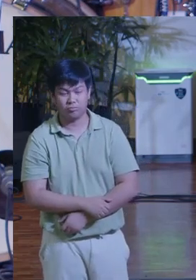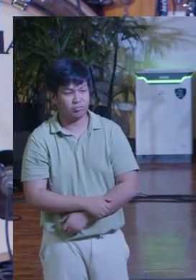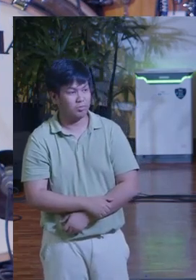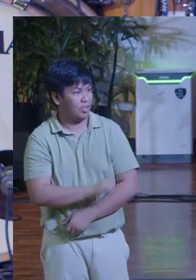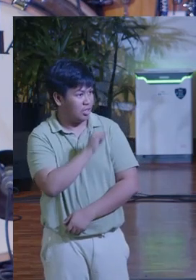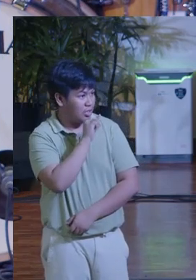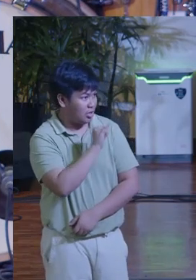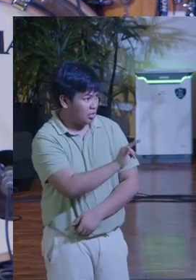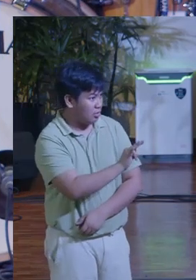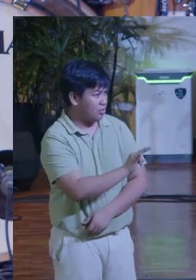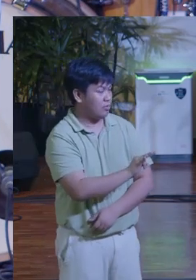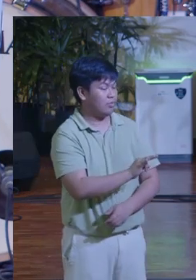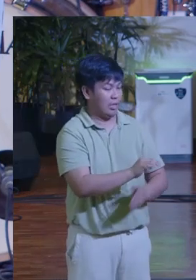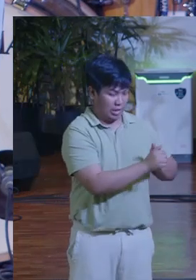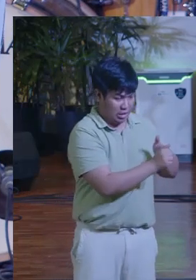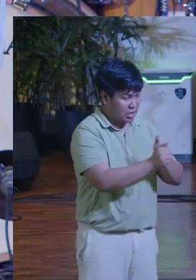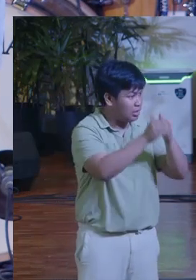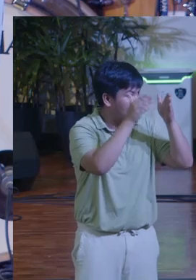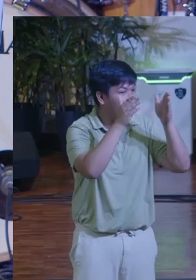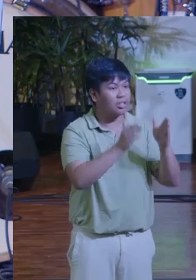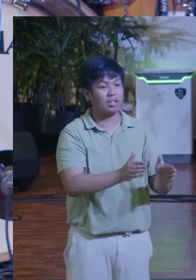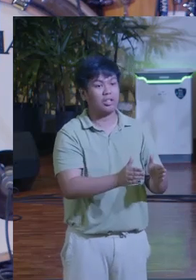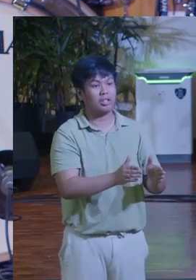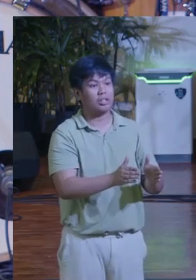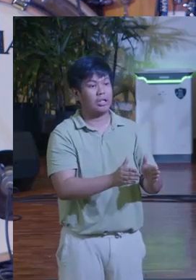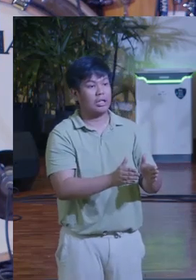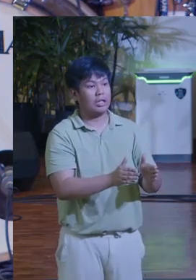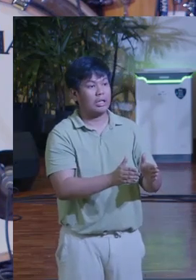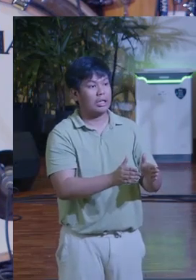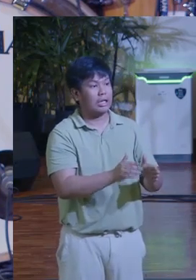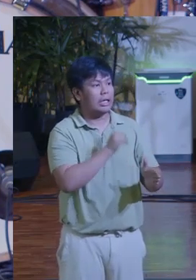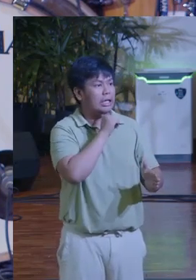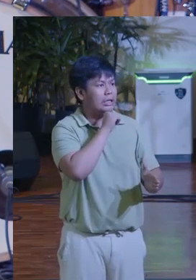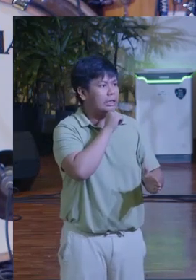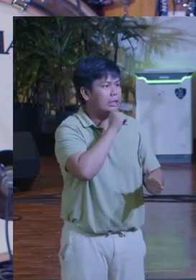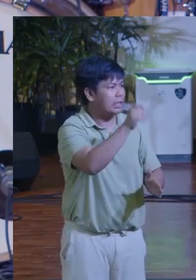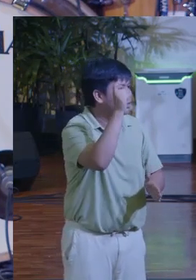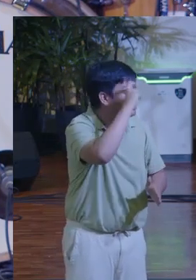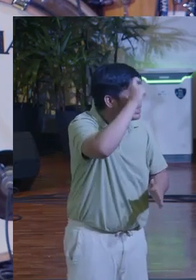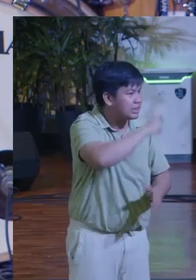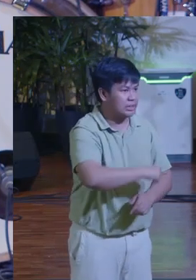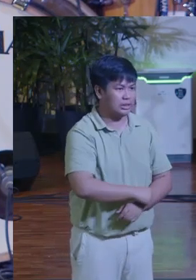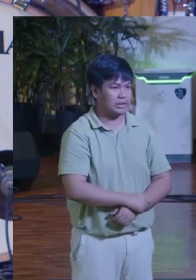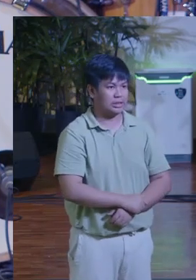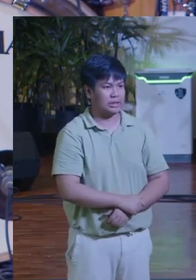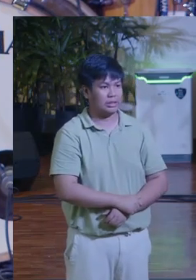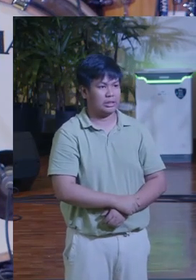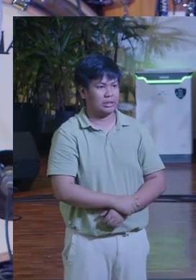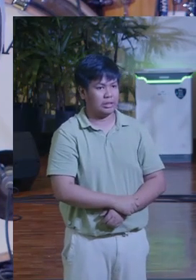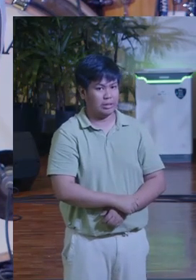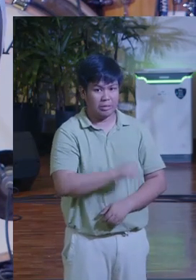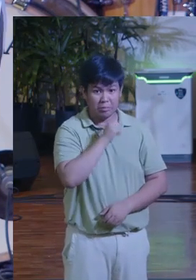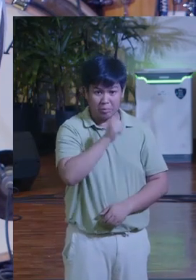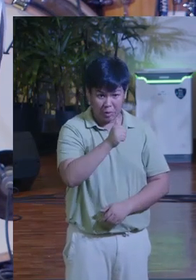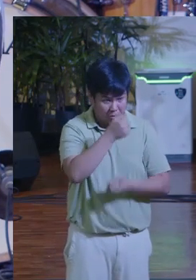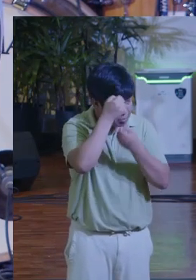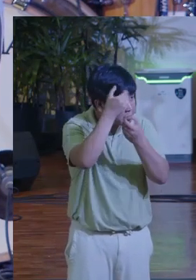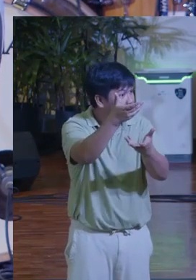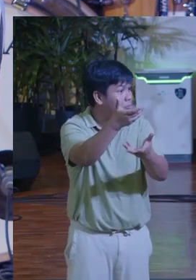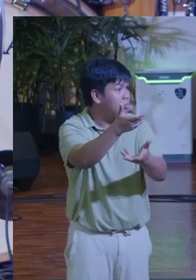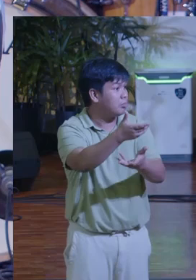Kung sila ay hindi matalino, hindi natin sila dapat